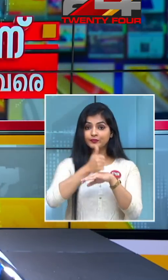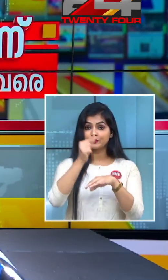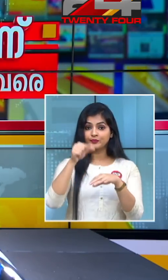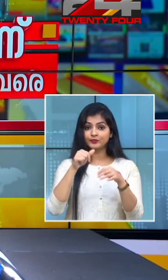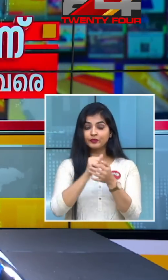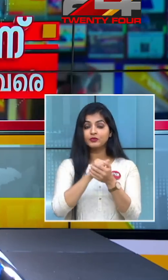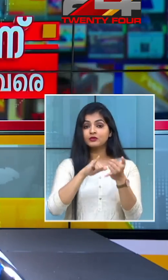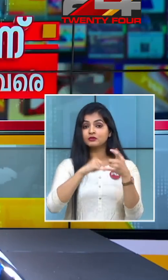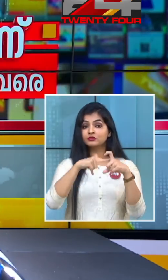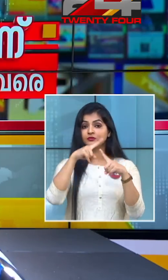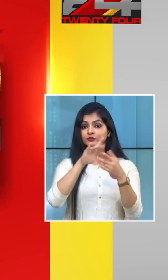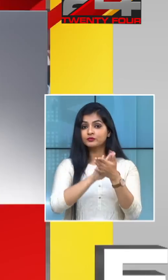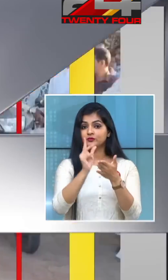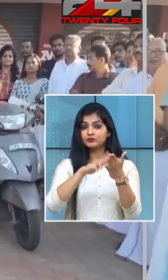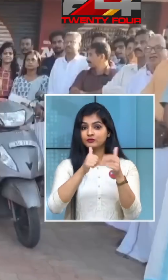തുക സമ്മാനിച്ചത്.